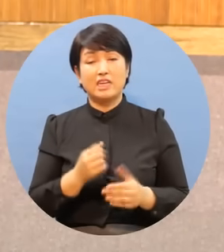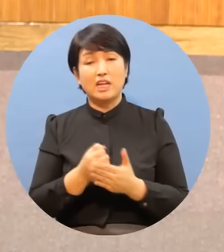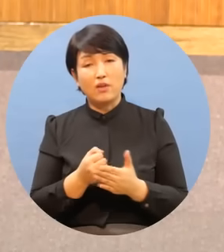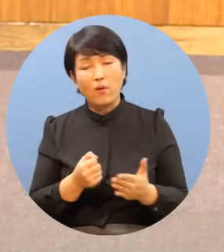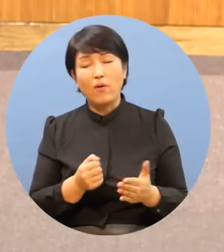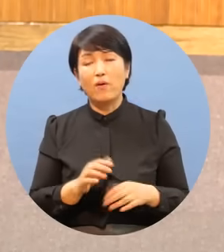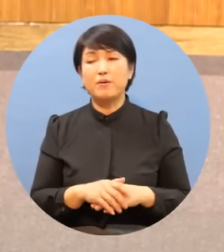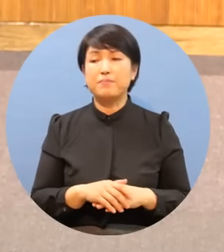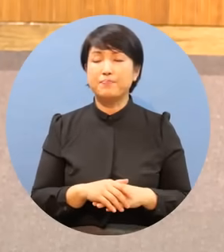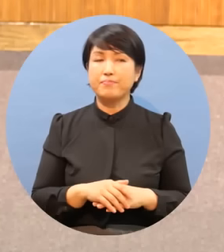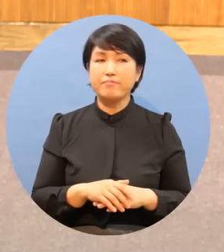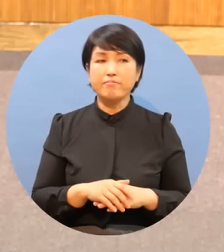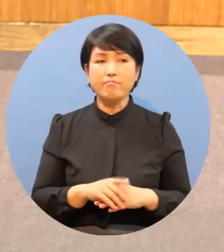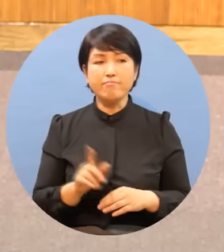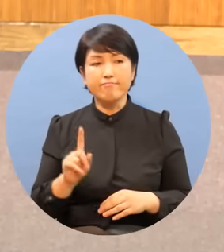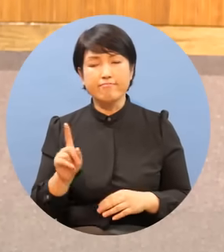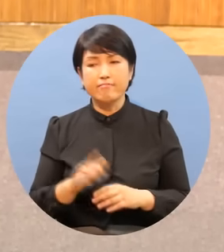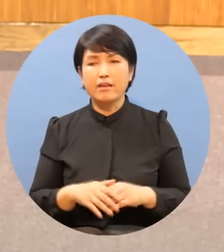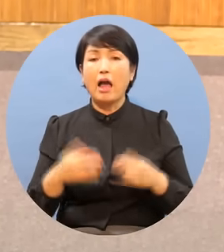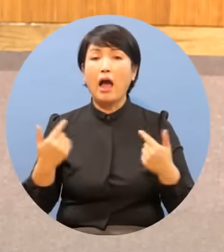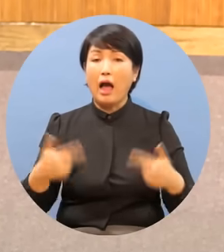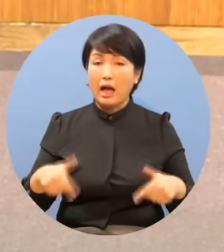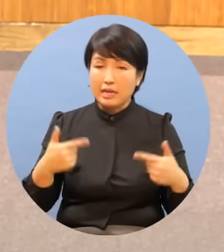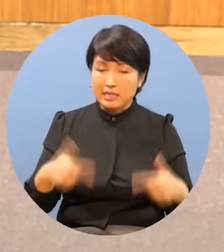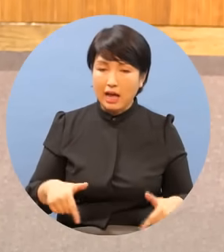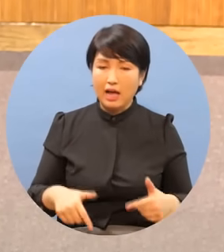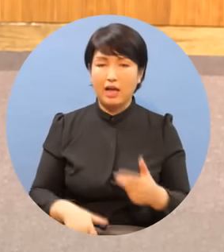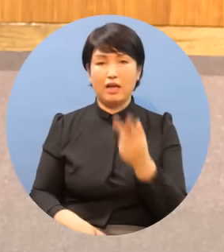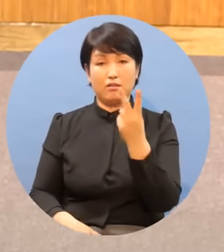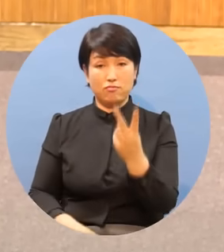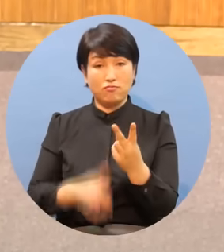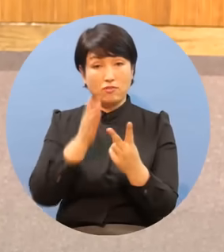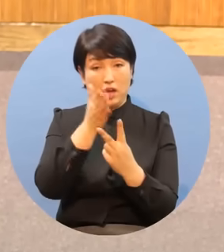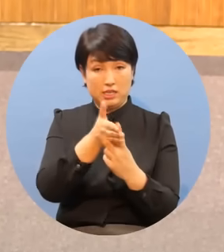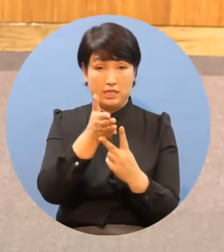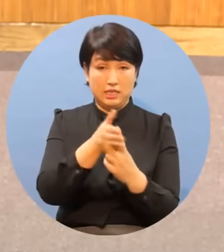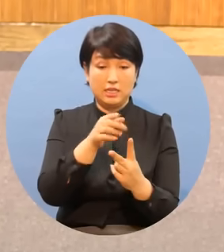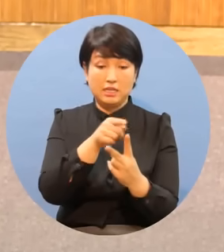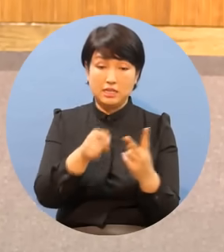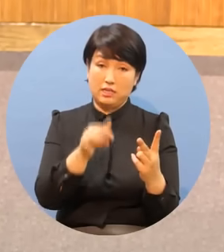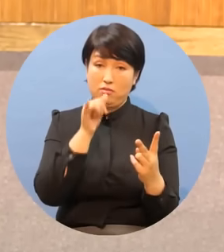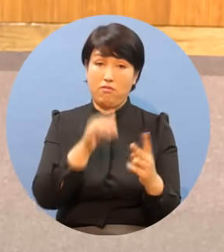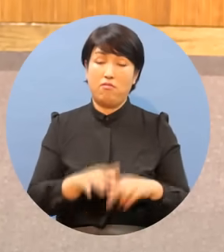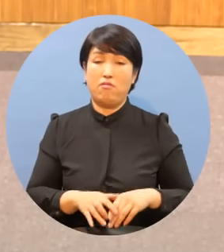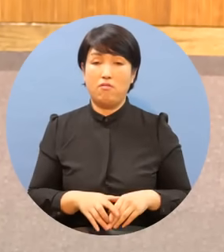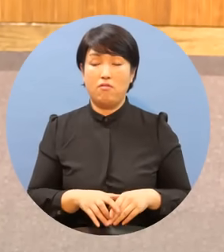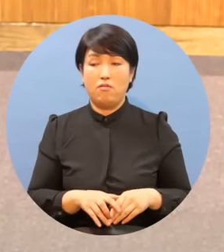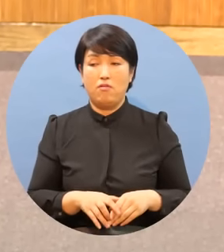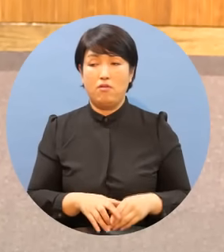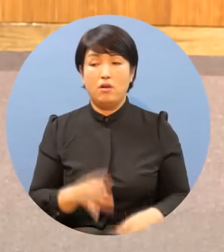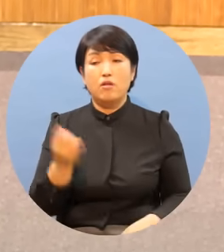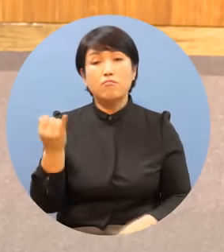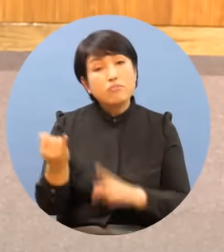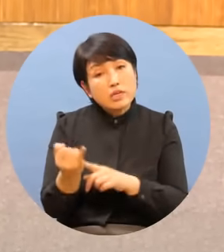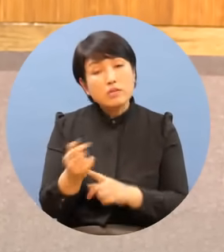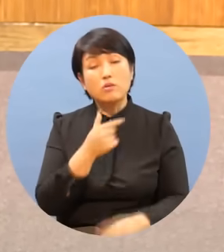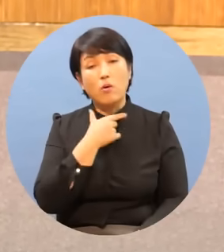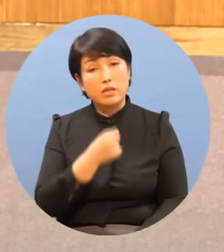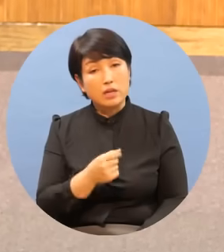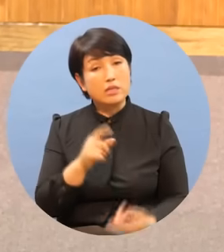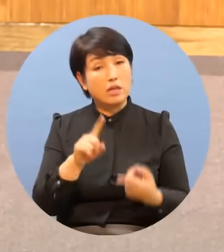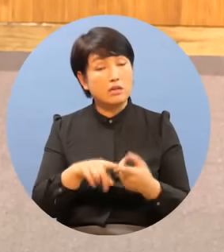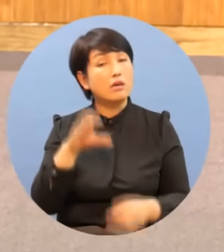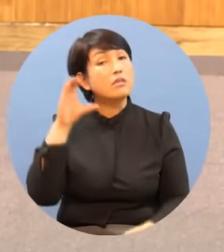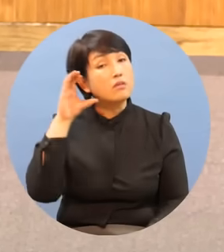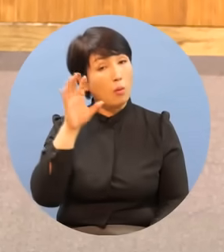그래서 그걸 쉽게 그러니까 항상 두 가지 그러니까 뭘 원하는지를